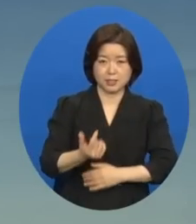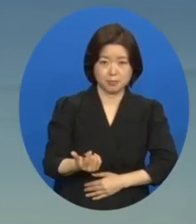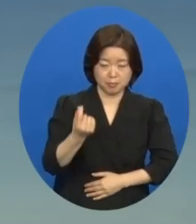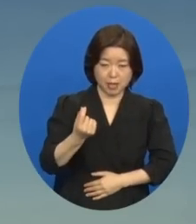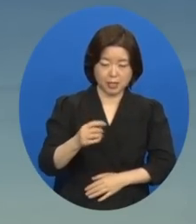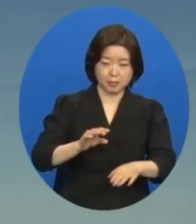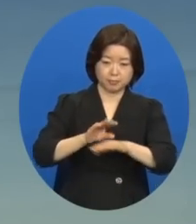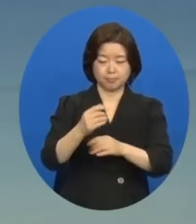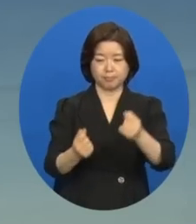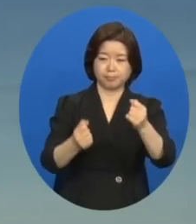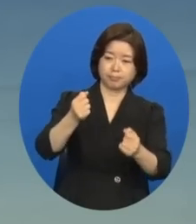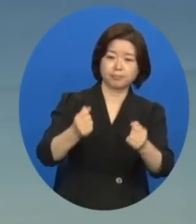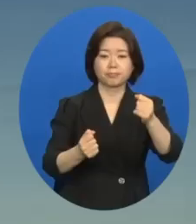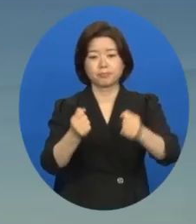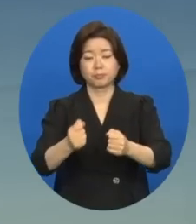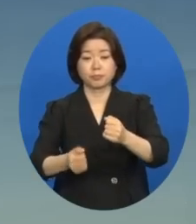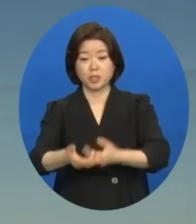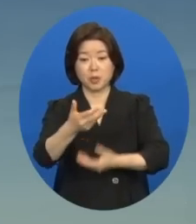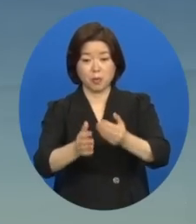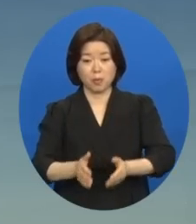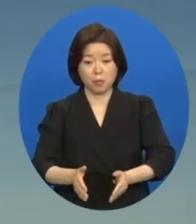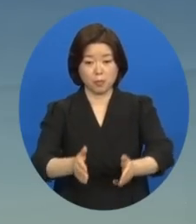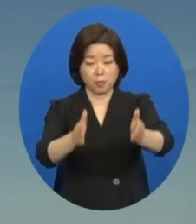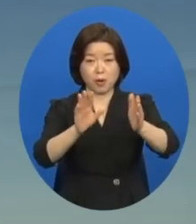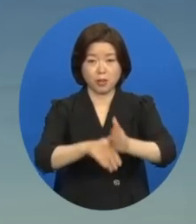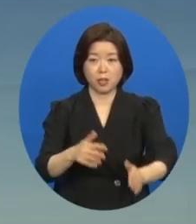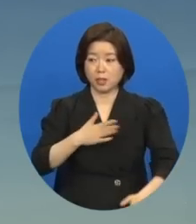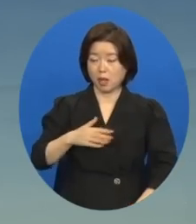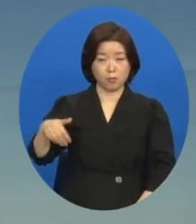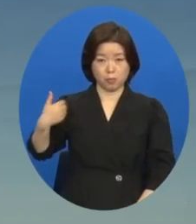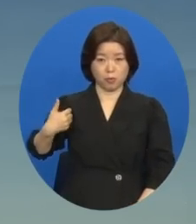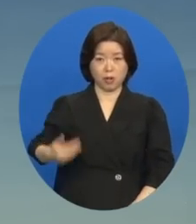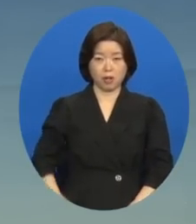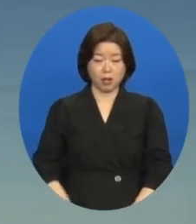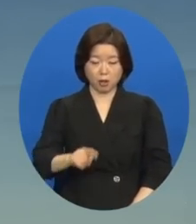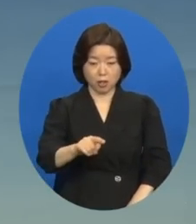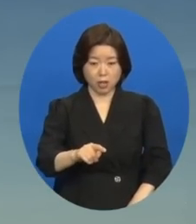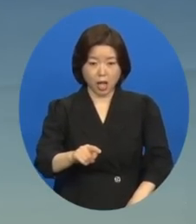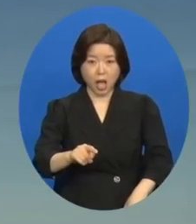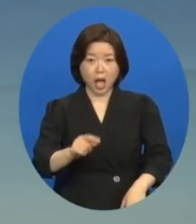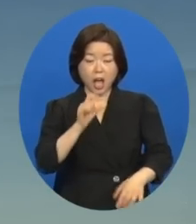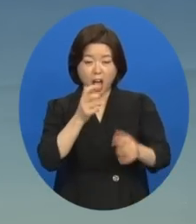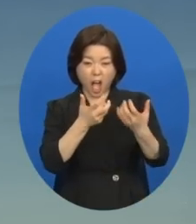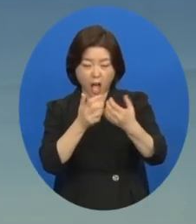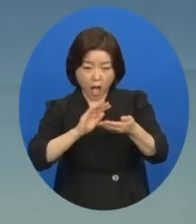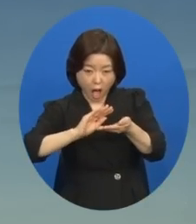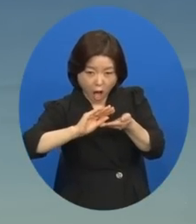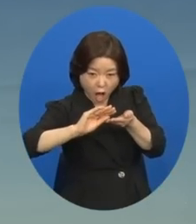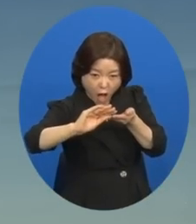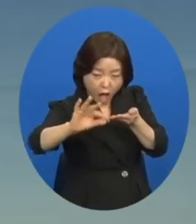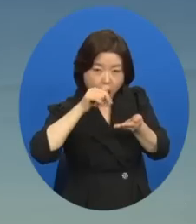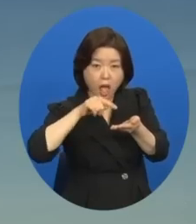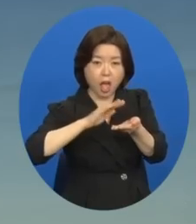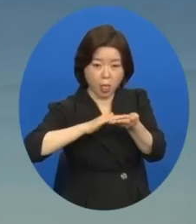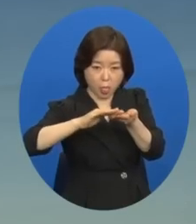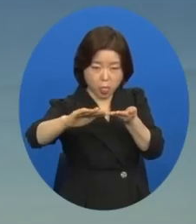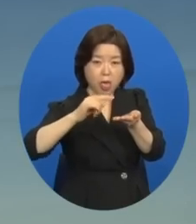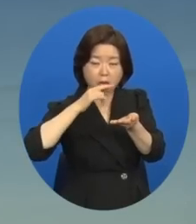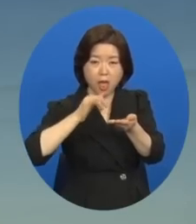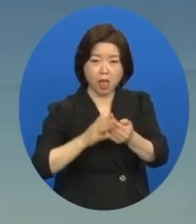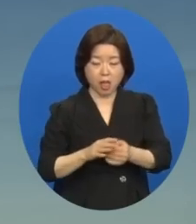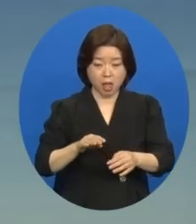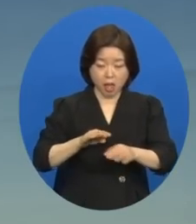몰고 고속도로를 가는데 저는 몰랐죠. 도로가 얼어 있었다는 걸 몰랐어요. 그래서